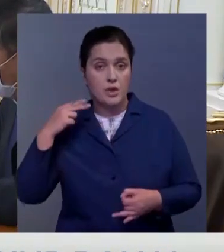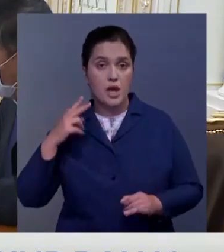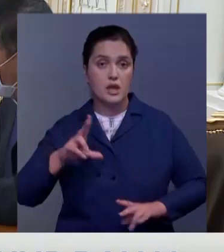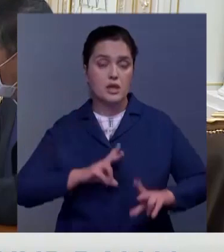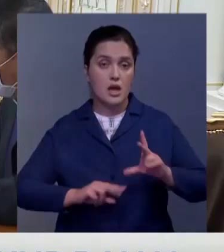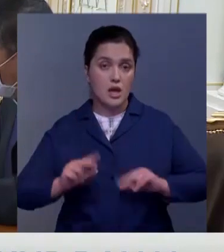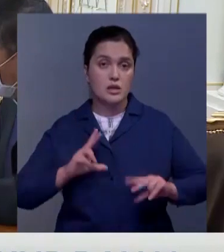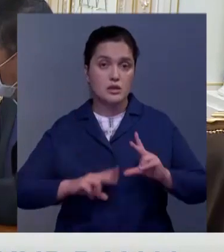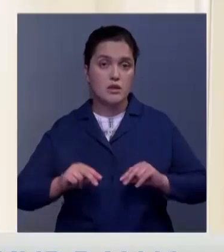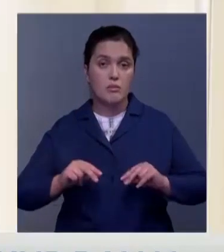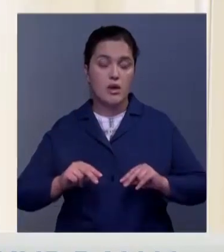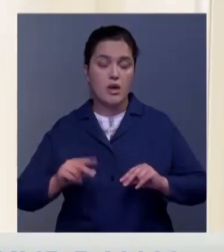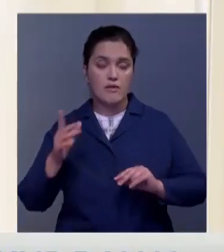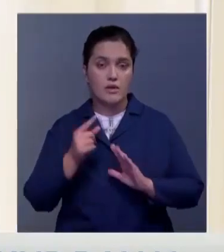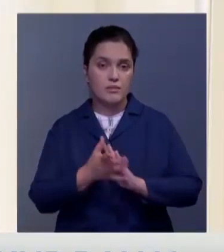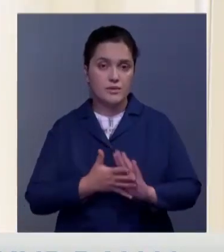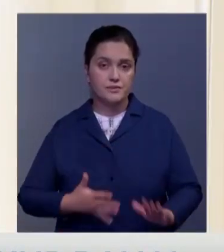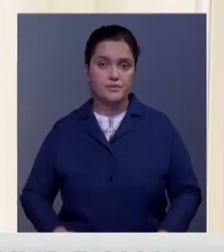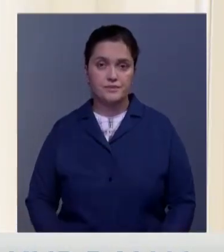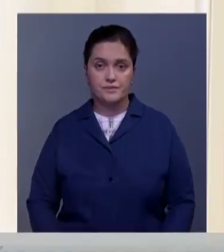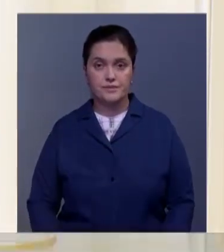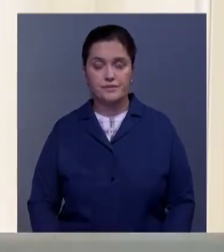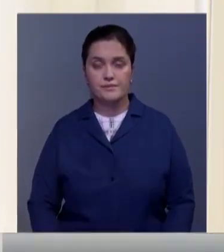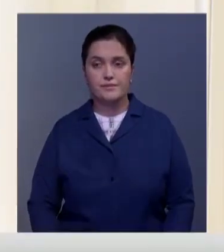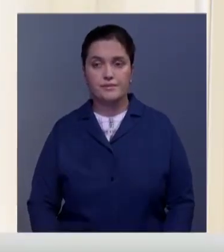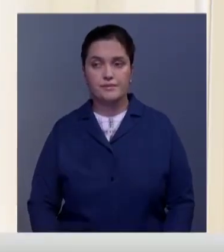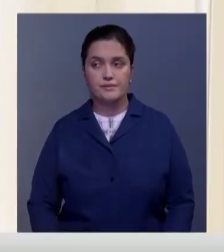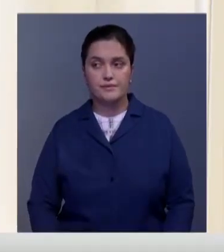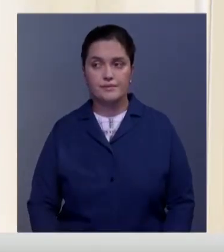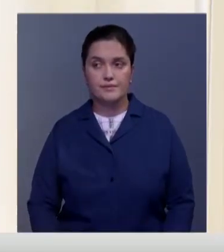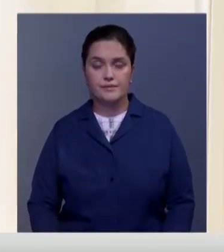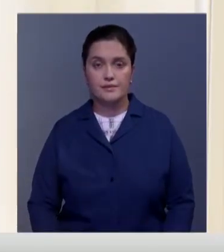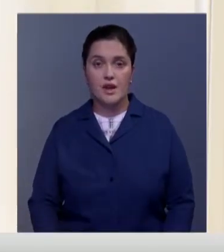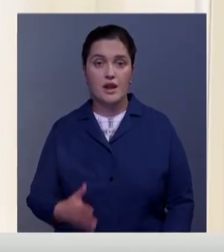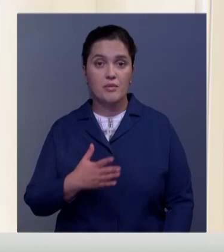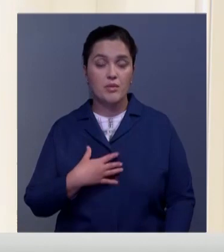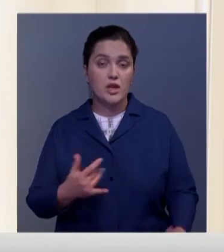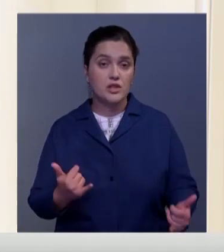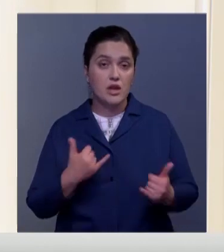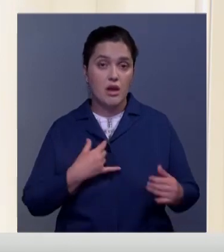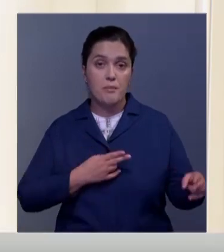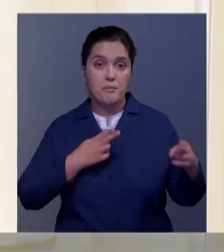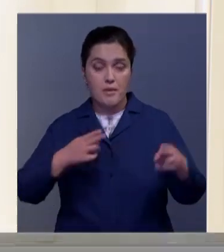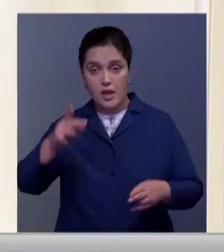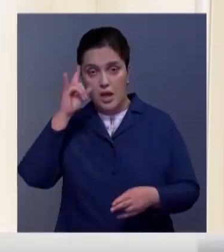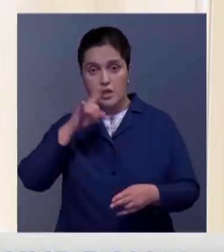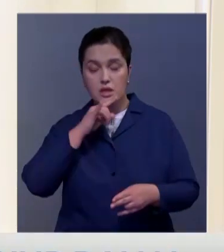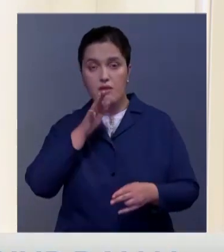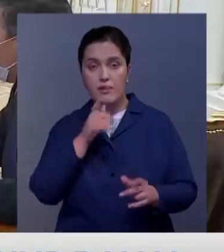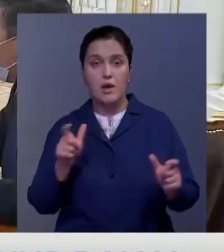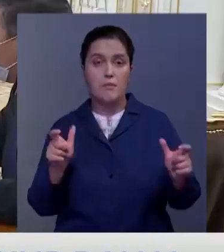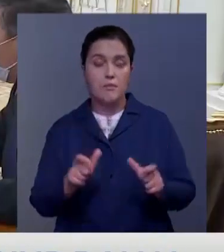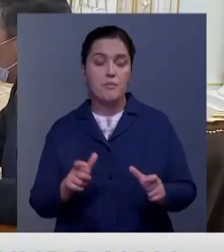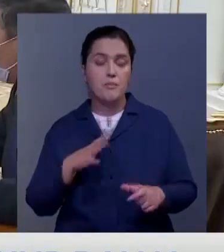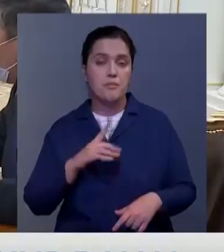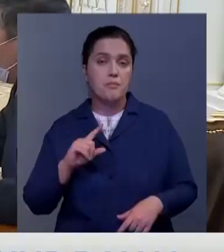духе полного понимания. Мне выпала честь посетить Казахстан во время пандемии в качестве